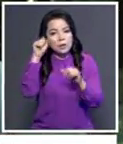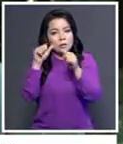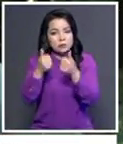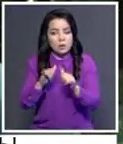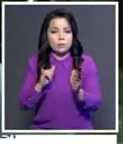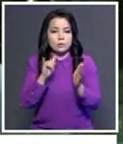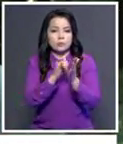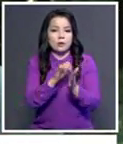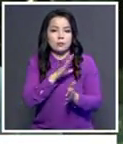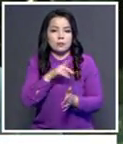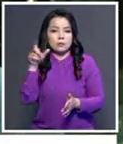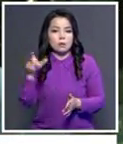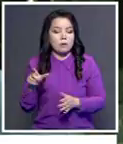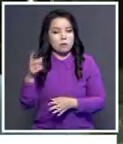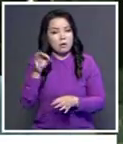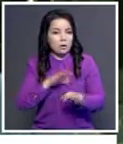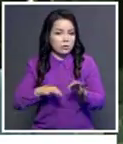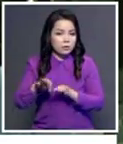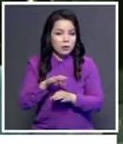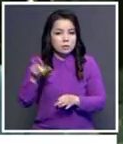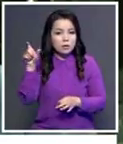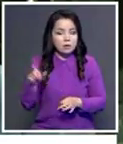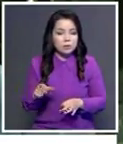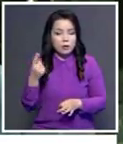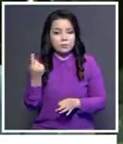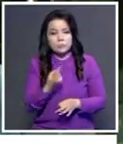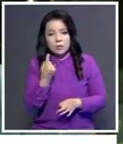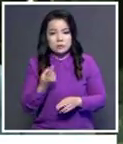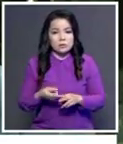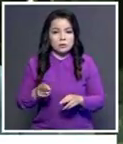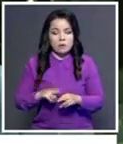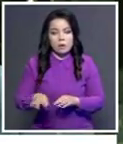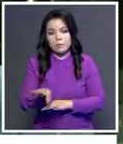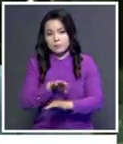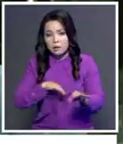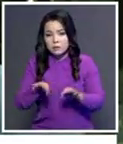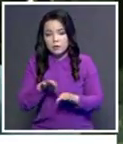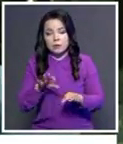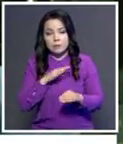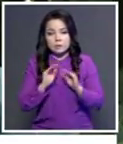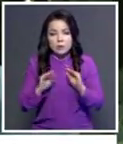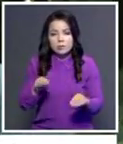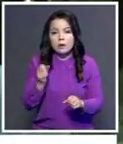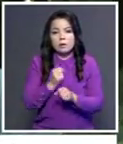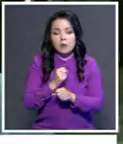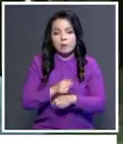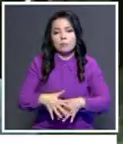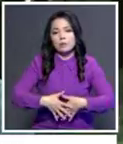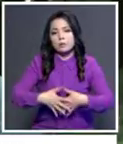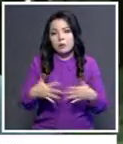Әйгілі архитекторлардың бірі, сәулетшілердің бірі, сәулет өнерінен ескі жасауға оған